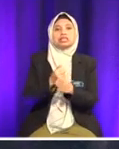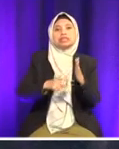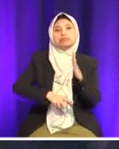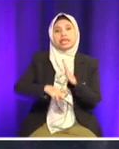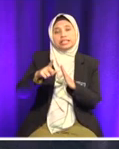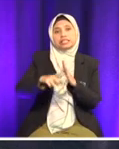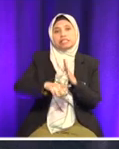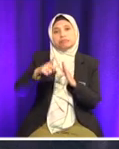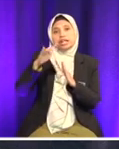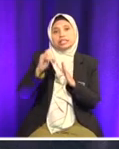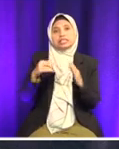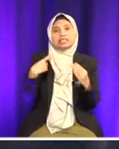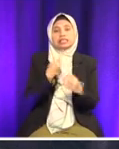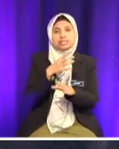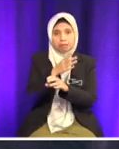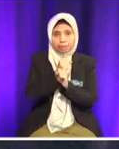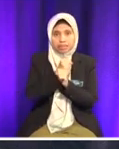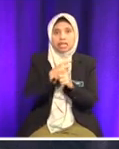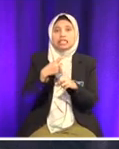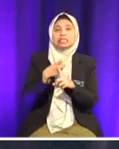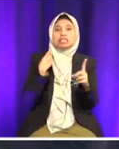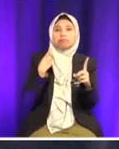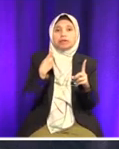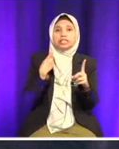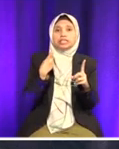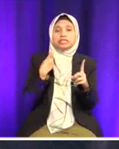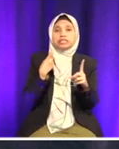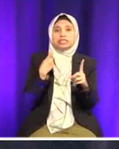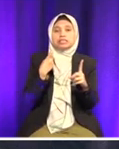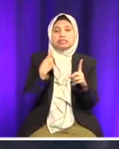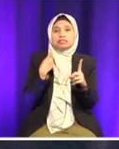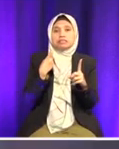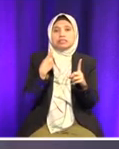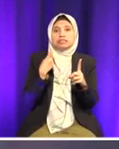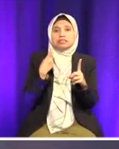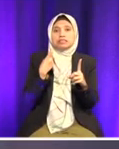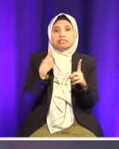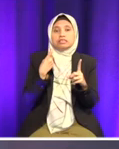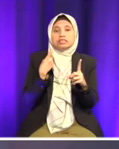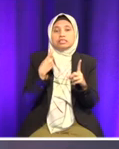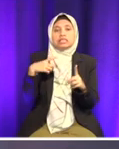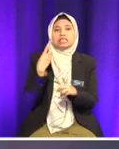kelebihan-kelebihan yang kita dapat daripada daripada ee